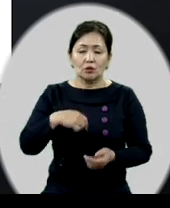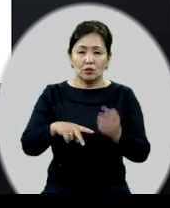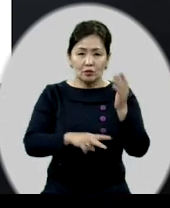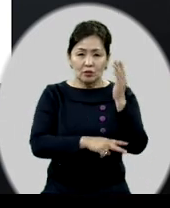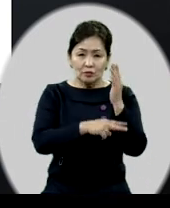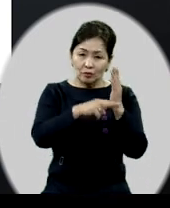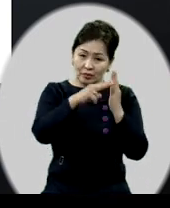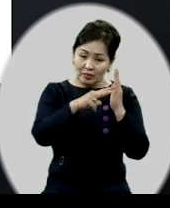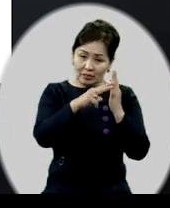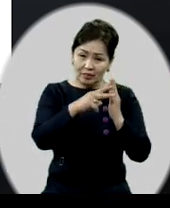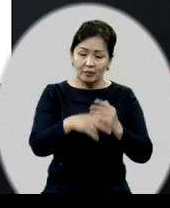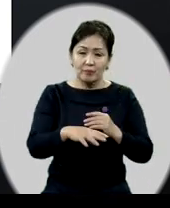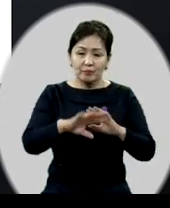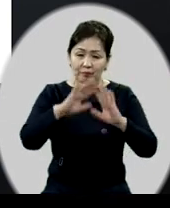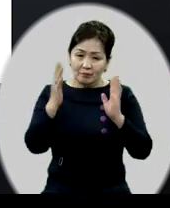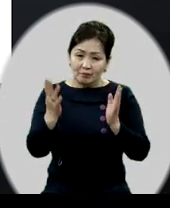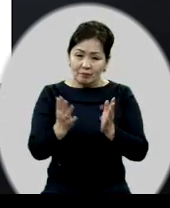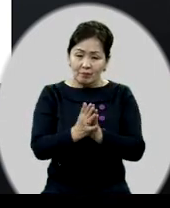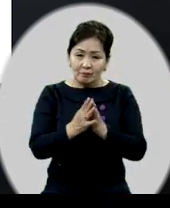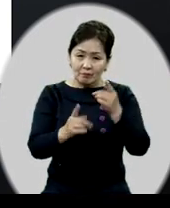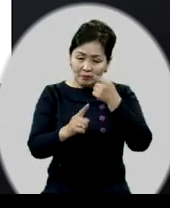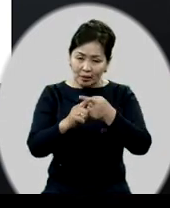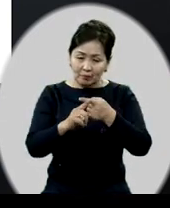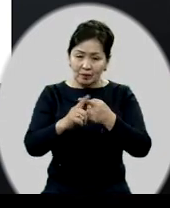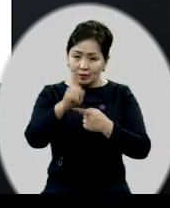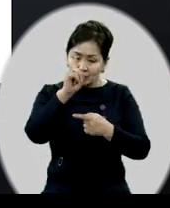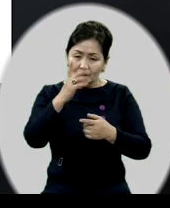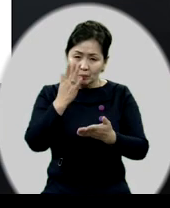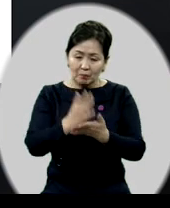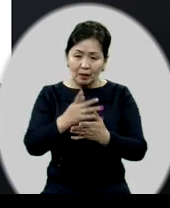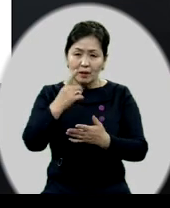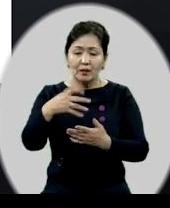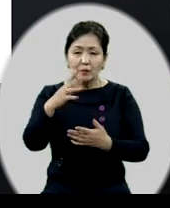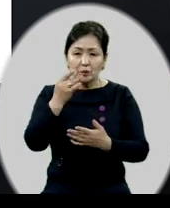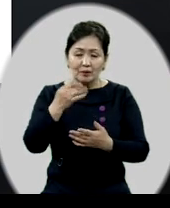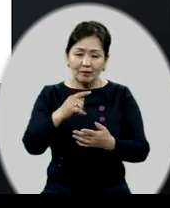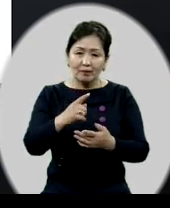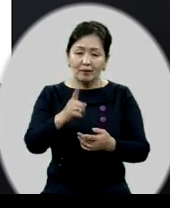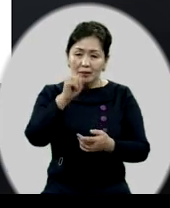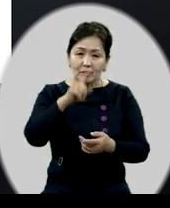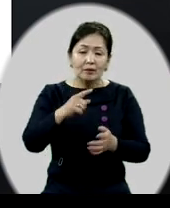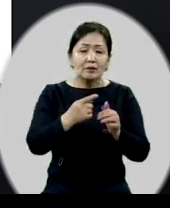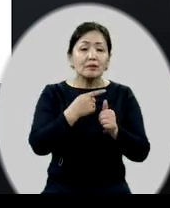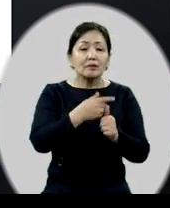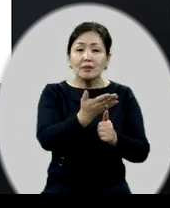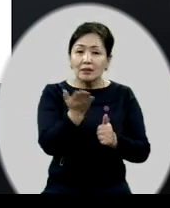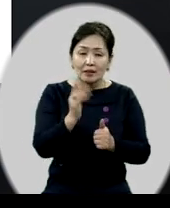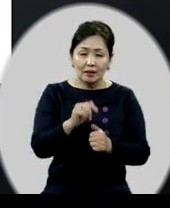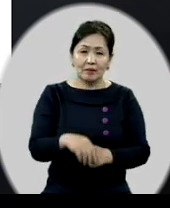үнэлцгээе. Нийлбэр нь 1 байх ангийн бодлогоодын дугаарыг нь нэрлээрэй хүүхдүүдээ.